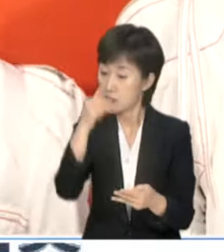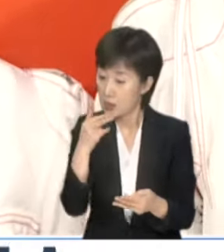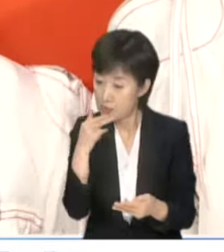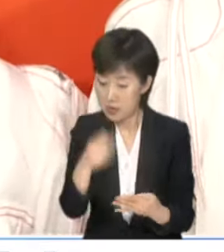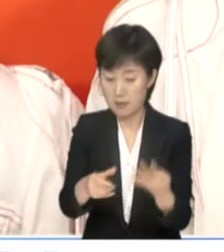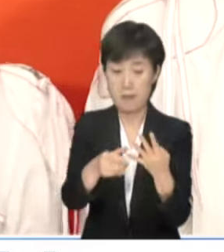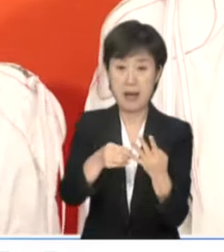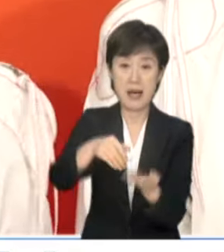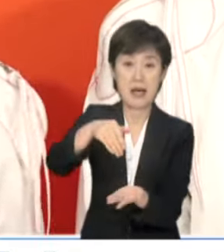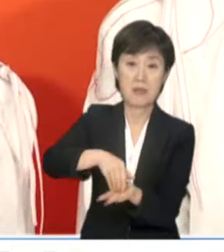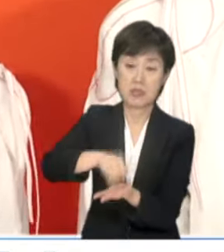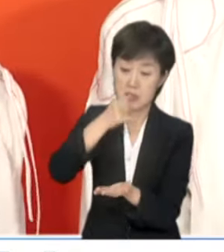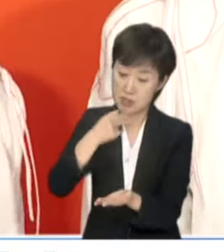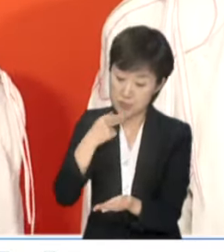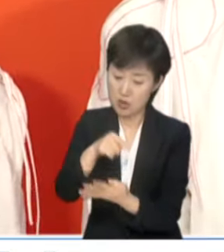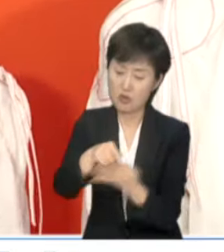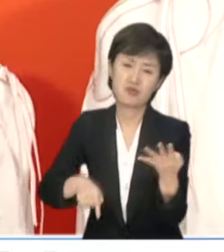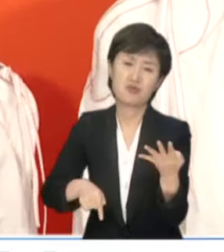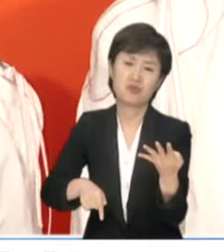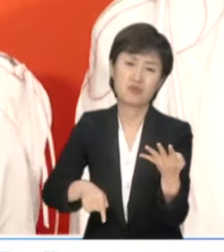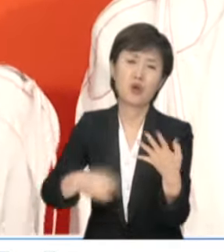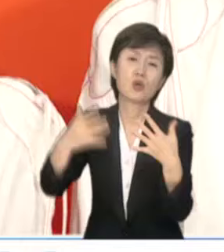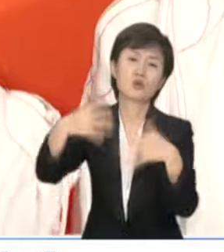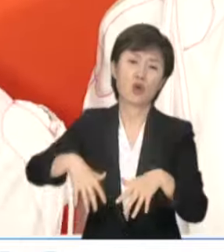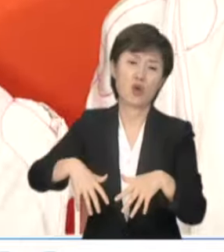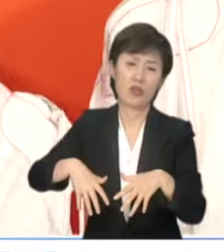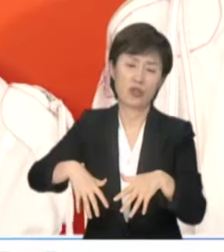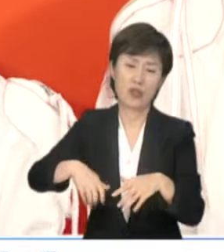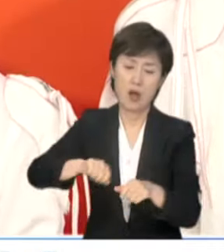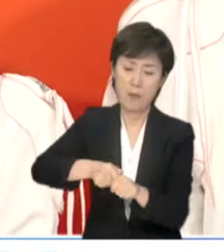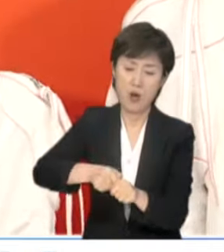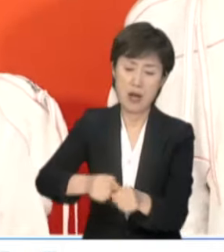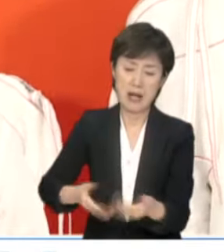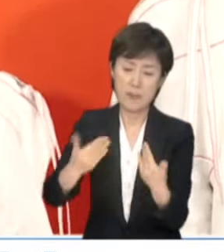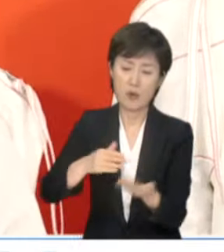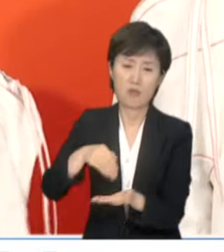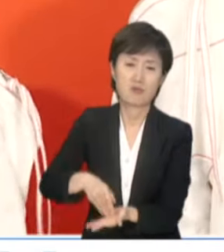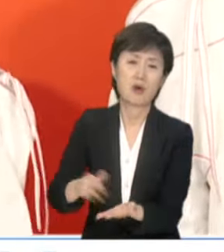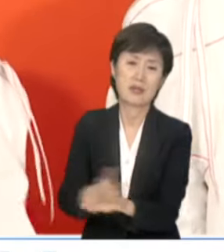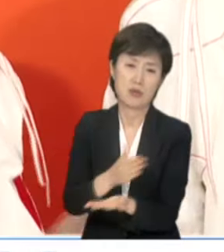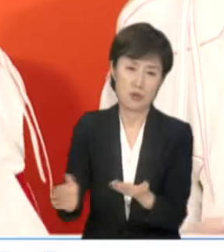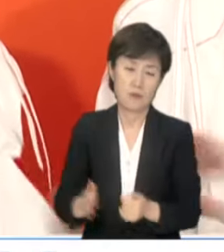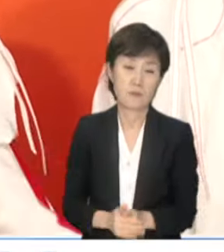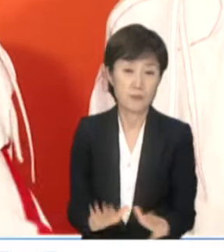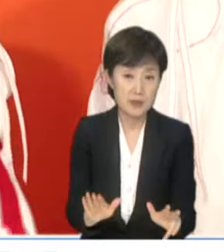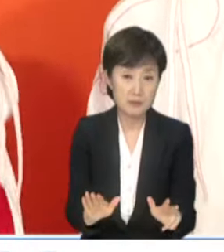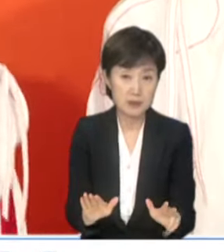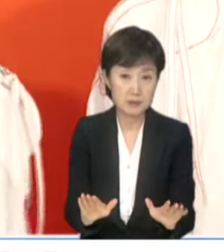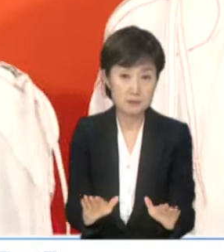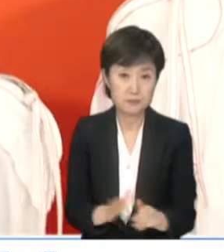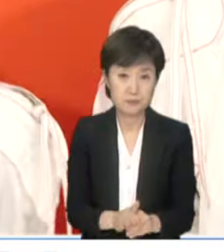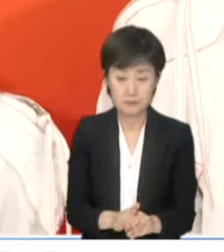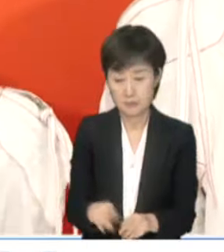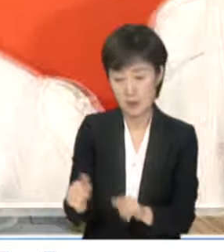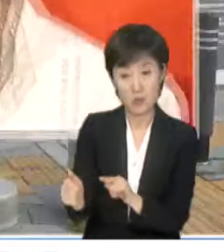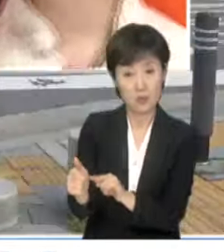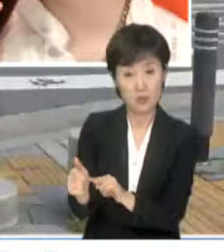따라서 가중 요소로 삼기도 하고 이제 선처해 주는 요소로 삼기도 하는데 현재로서는 주변에 그렇게 많은